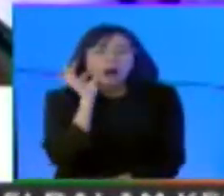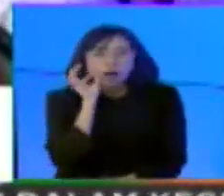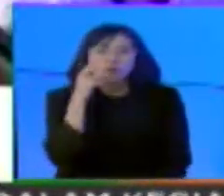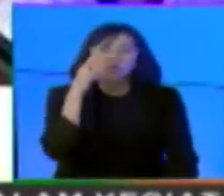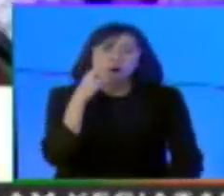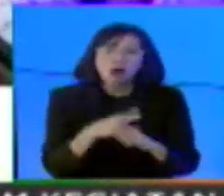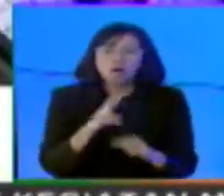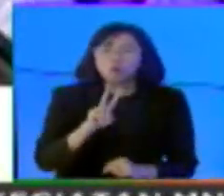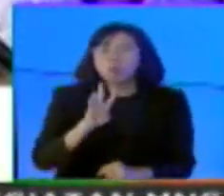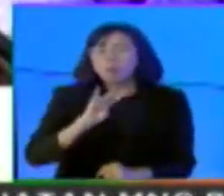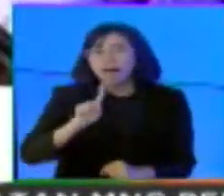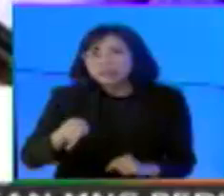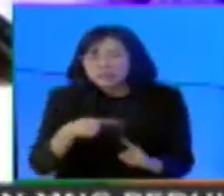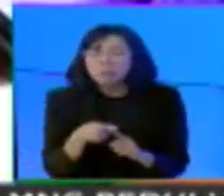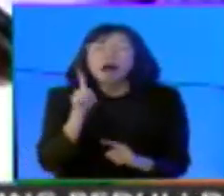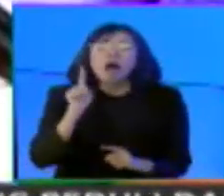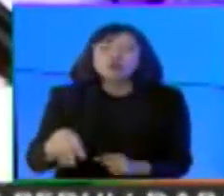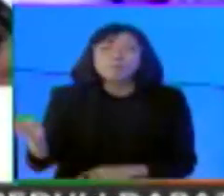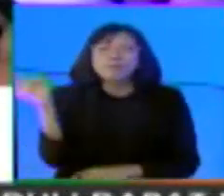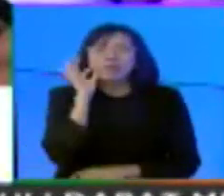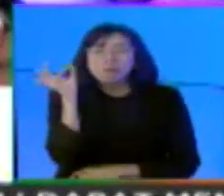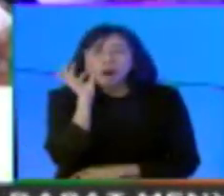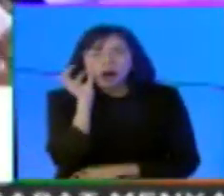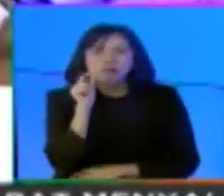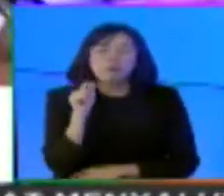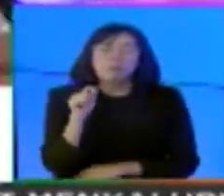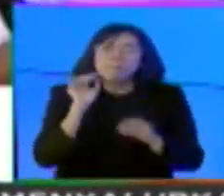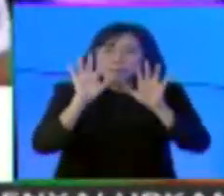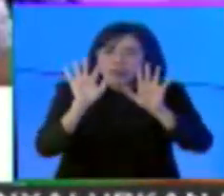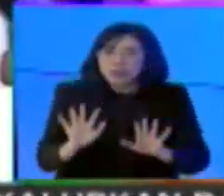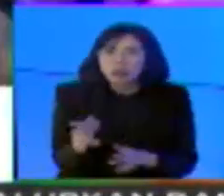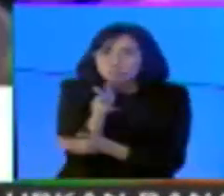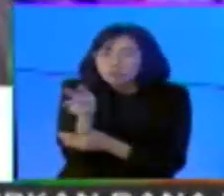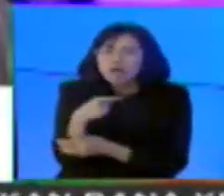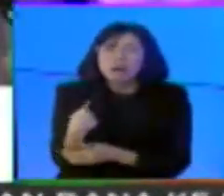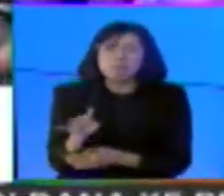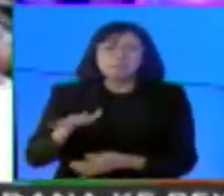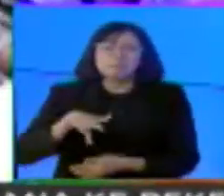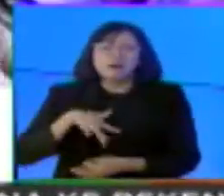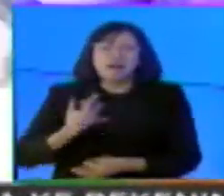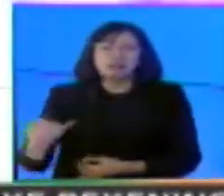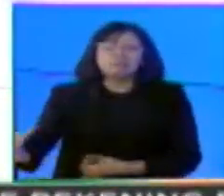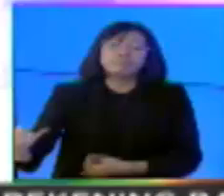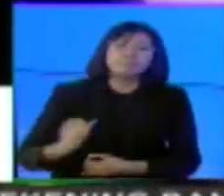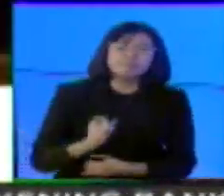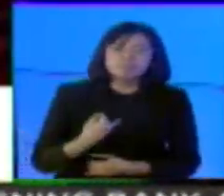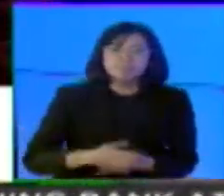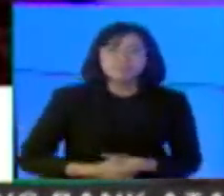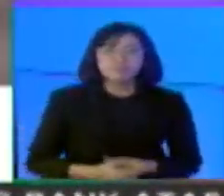2x24 jam secara terbuka di hadapan media. Ini bentuk pelecehan sosial terhadap masyarakat Tanjung Priok.